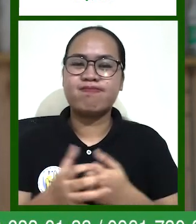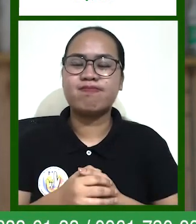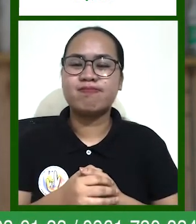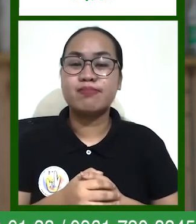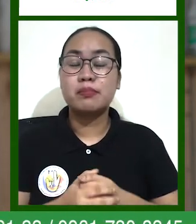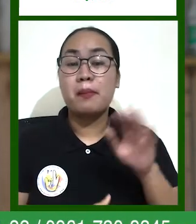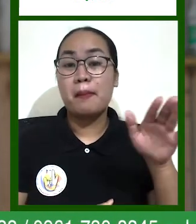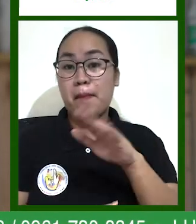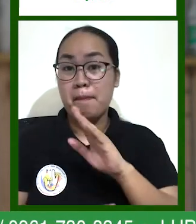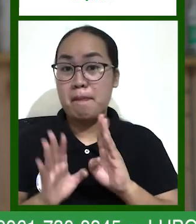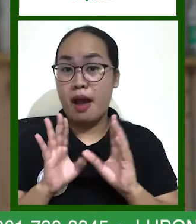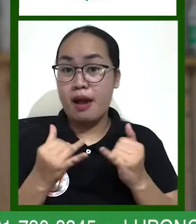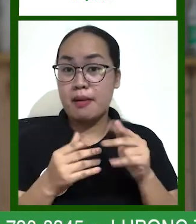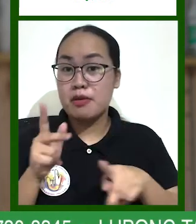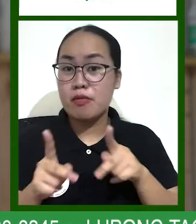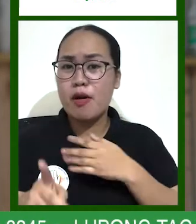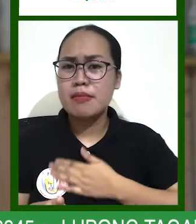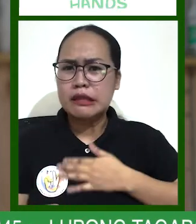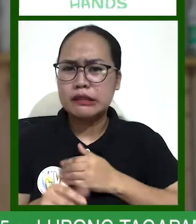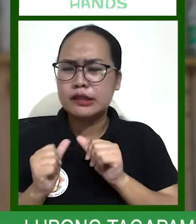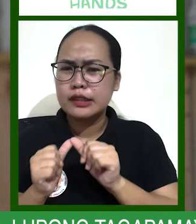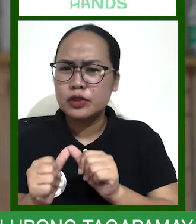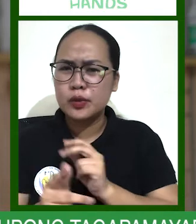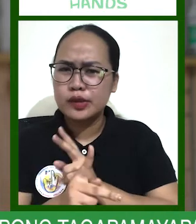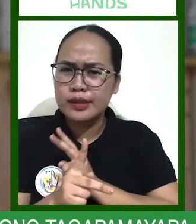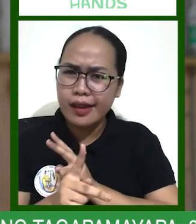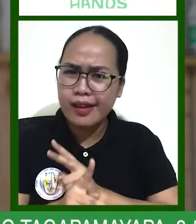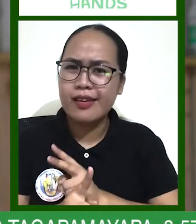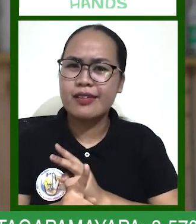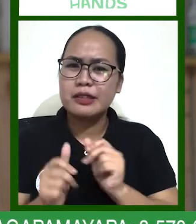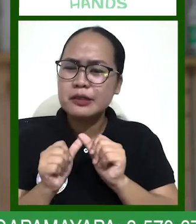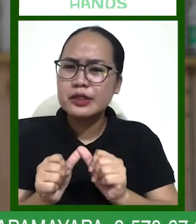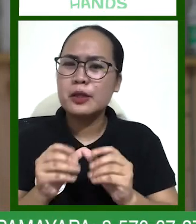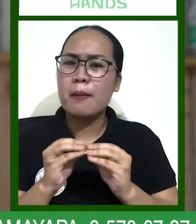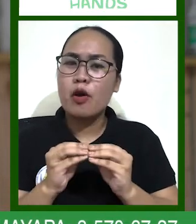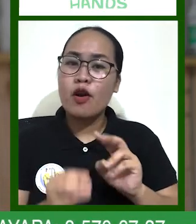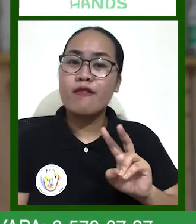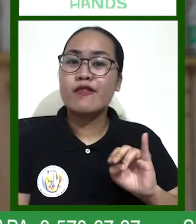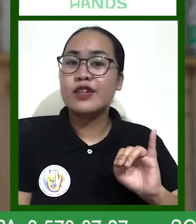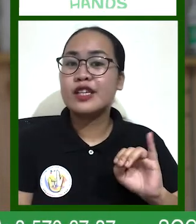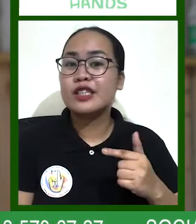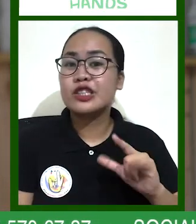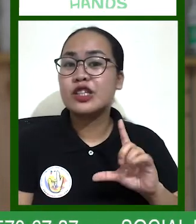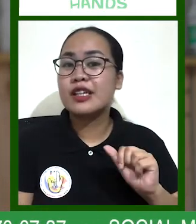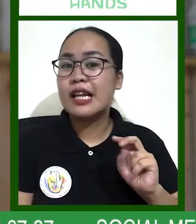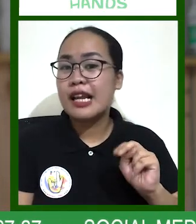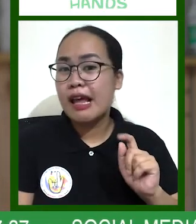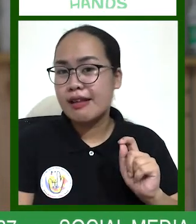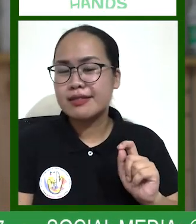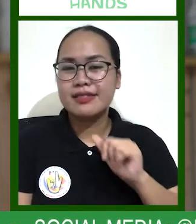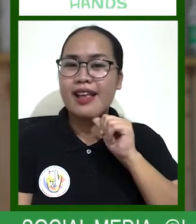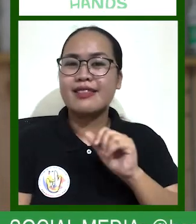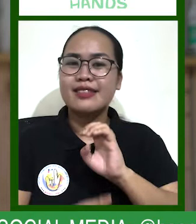no, magpatuloy lamang pa tayo sa pag-iingat. Let's continue to be vigilant, no? Hindi pa rin tapos ang labag.